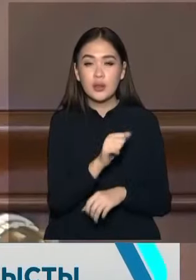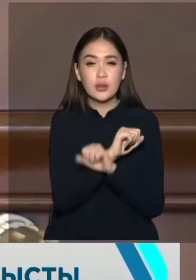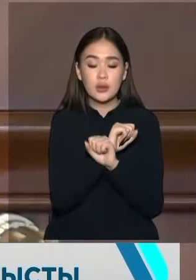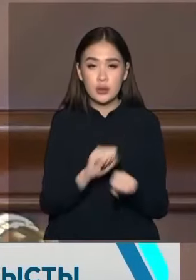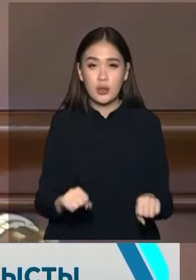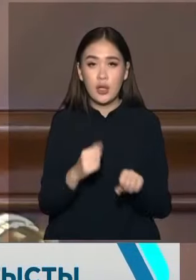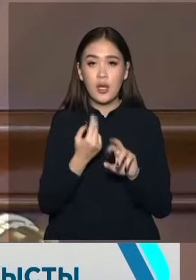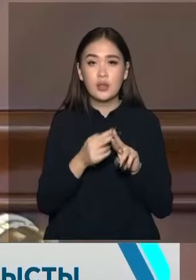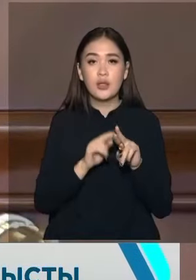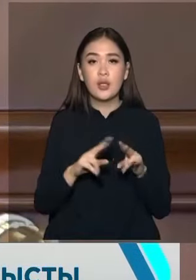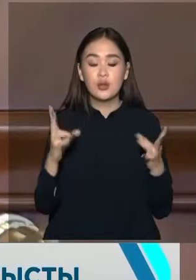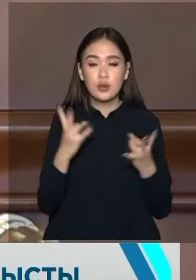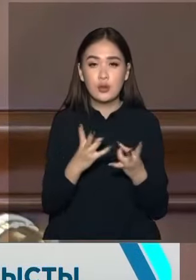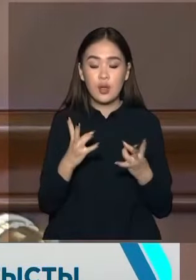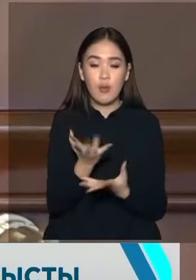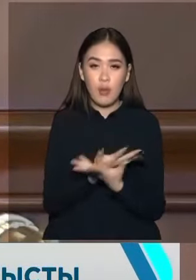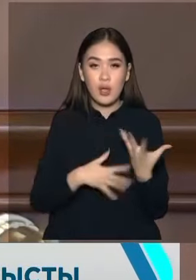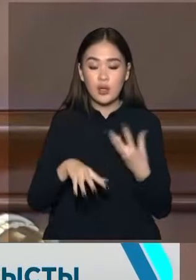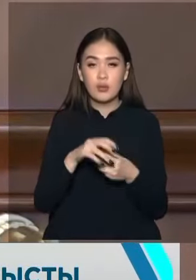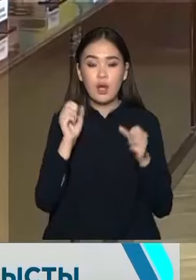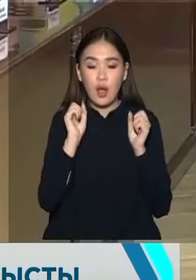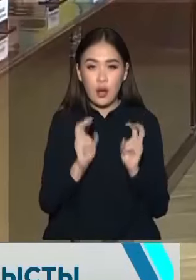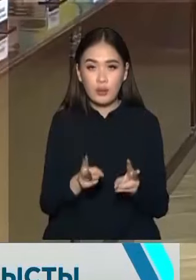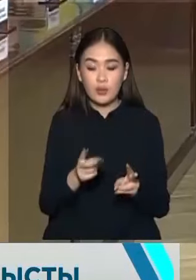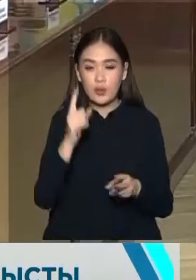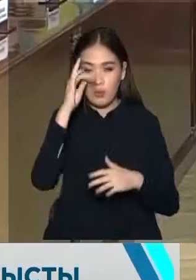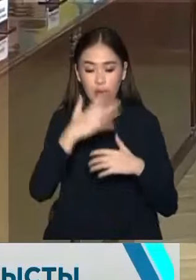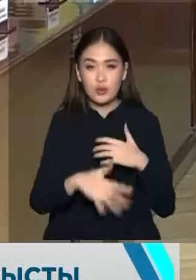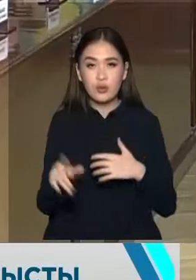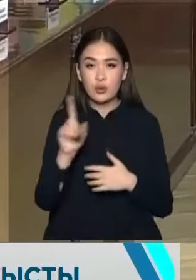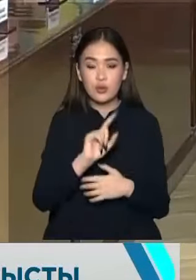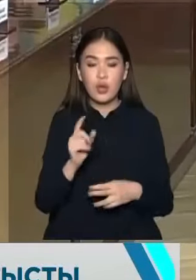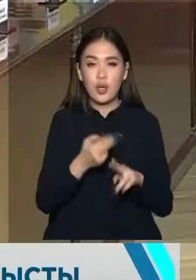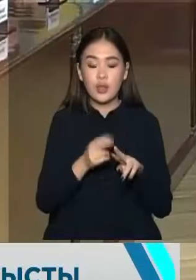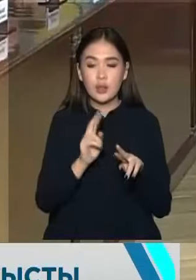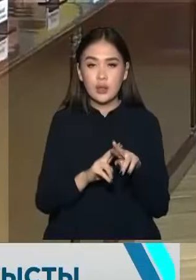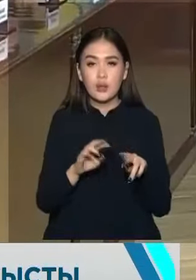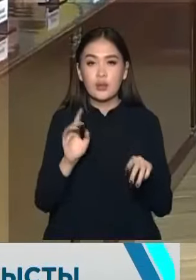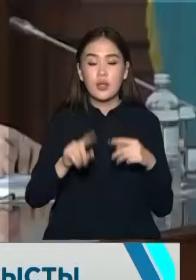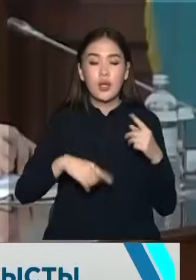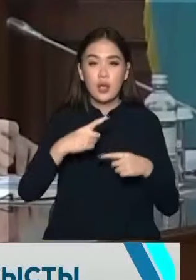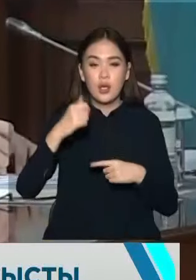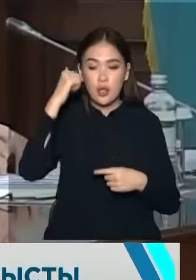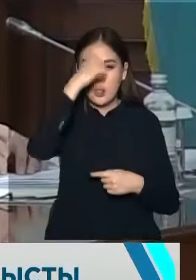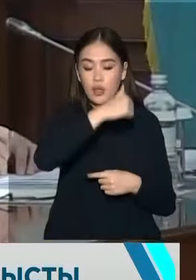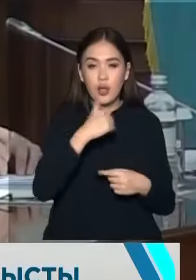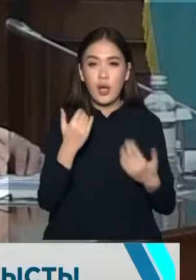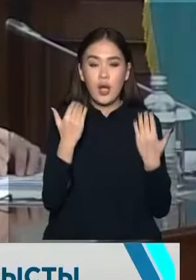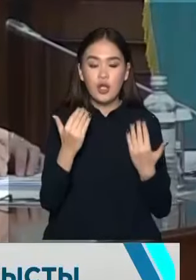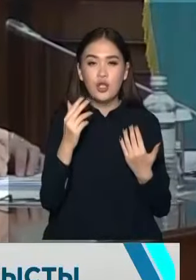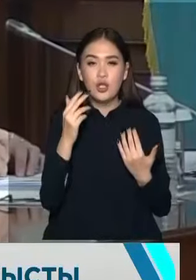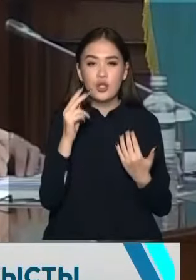болмайды. Осындай жағдай бәрімізге қауіп төндіретіні анық. Оның үстіне, келесі жыл қазіргіден де